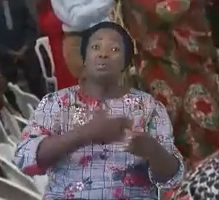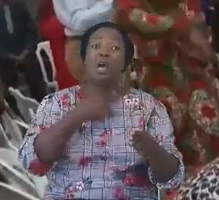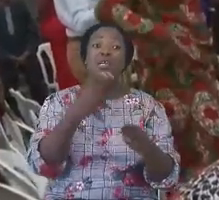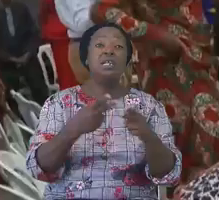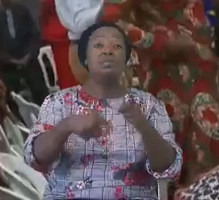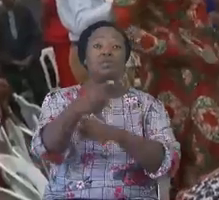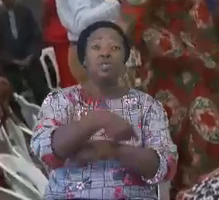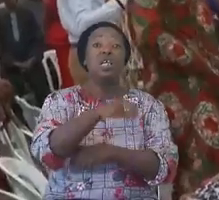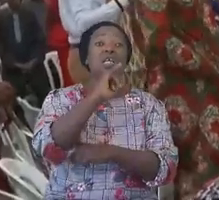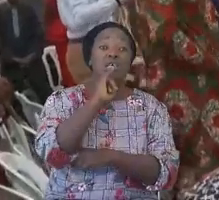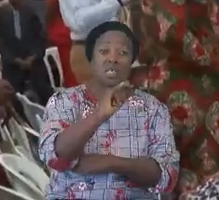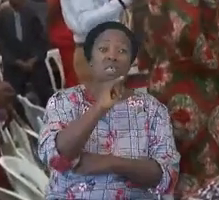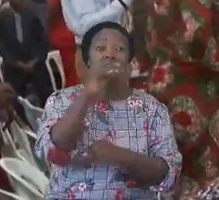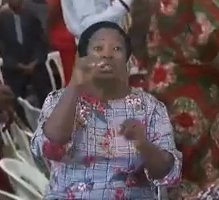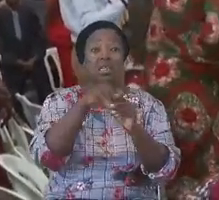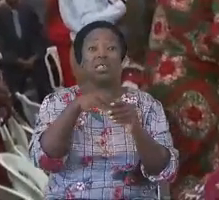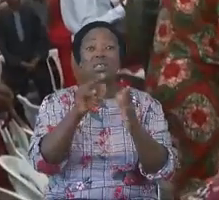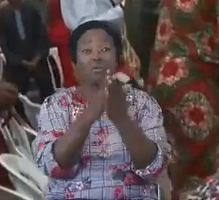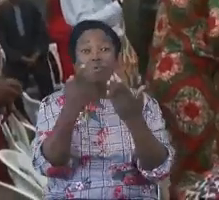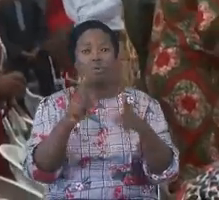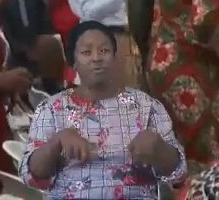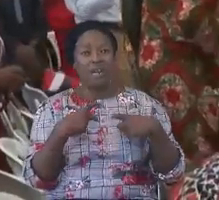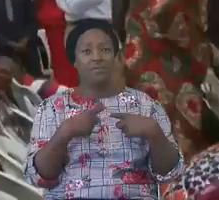j'accepte. Ce salut, j'accepte.